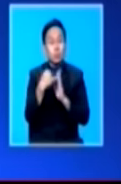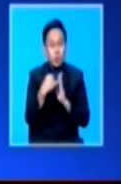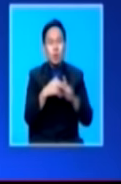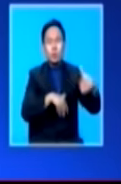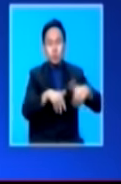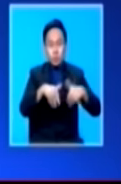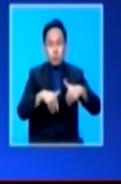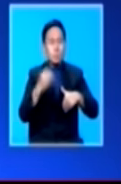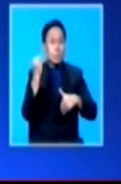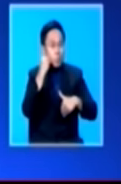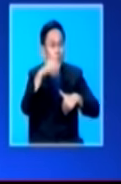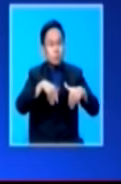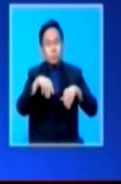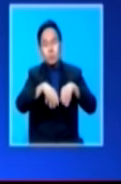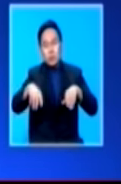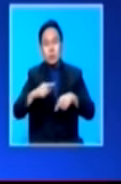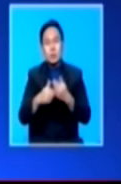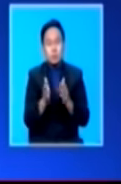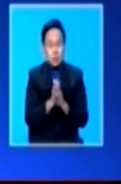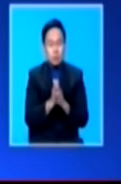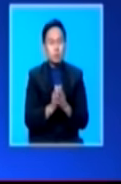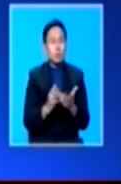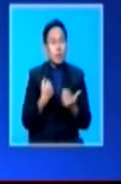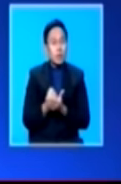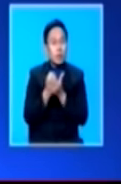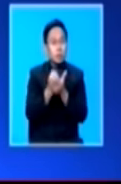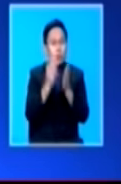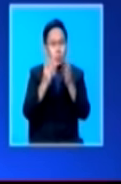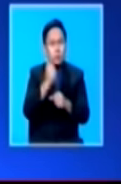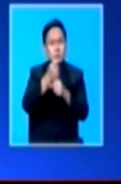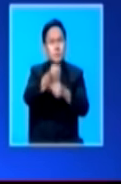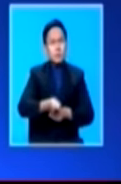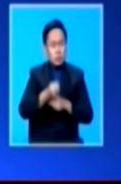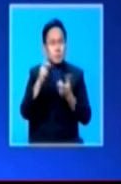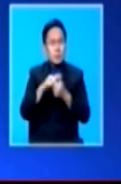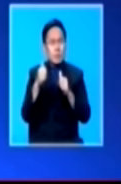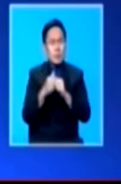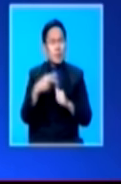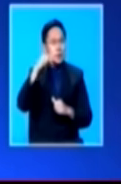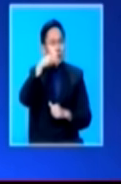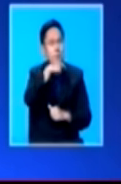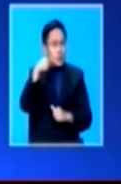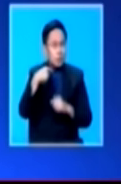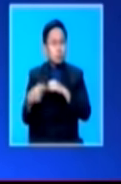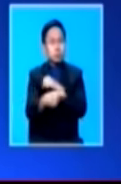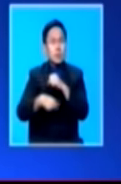สำหรับมาตรการการช่วยเหลือเกษตรกรในช่วงภัยแล้งที่ผ่านมานั้นได้มีการทำนาปลังสูงขึ้น